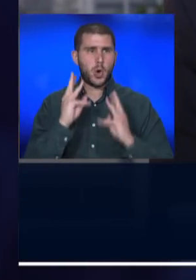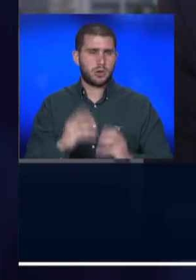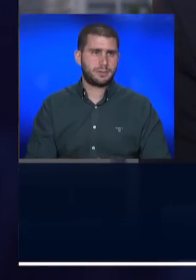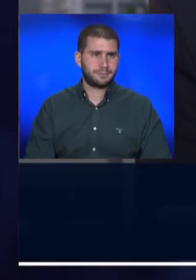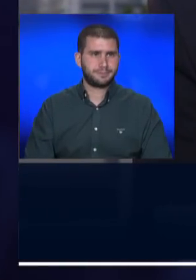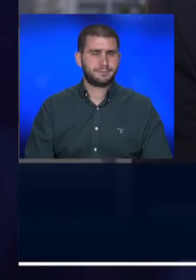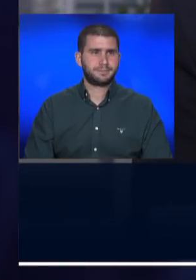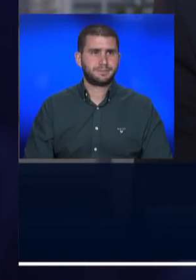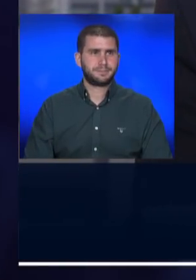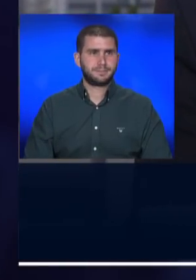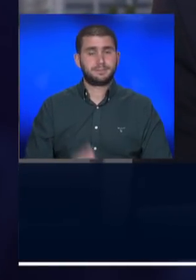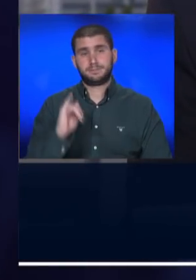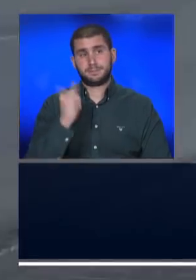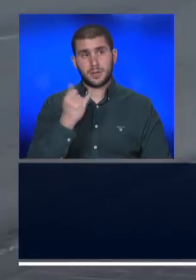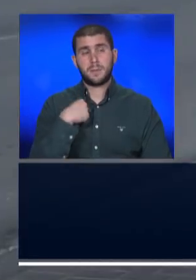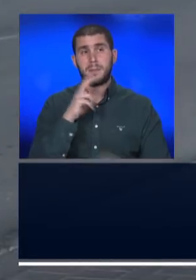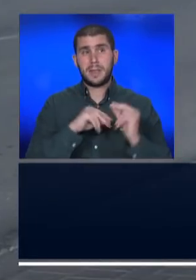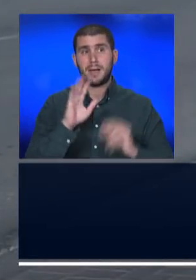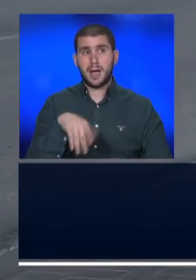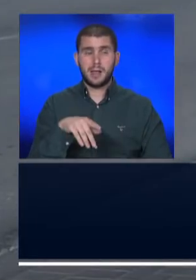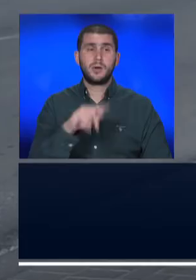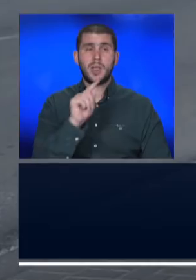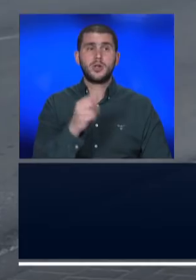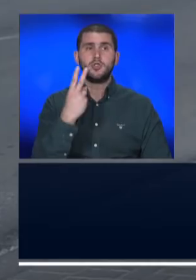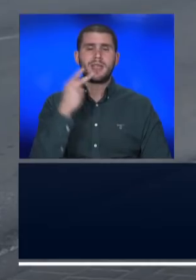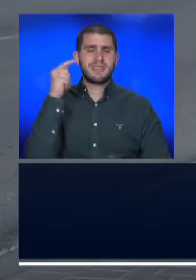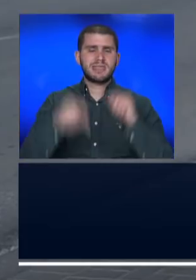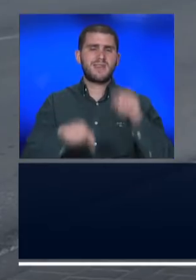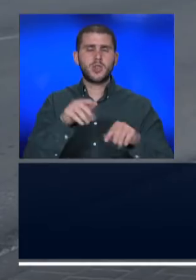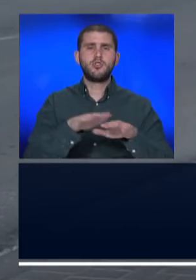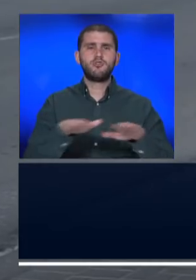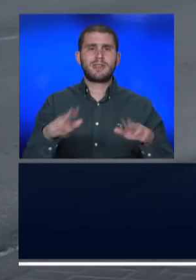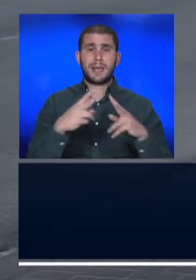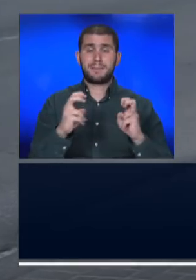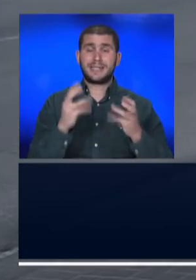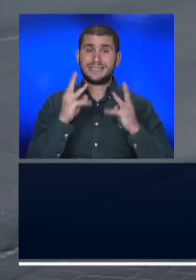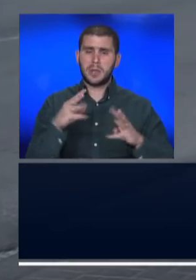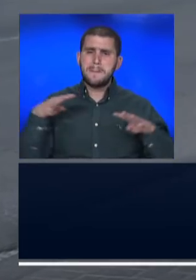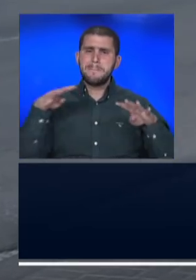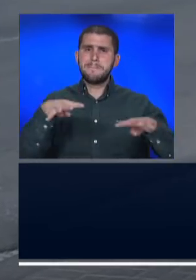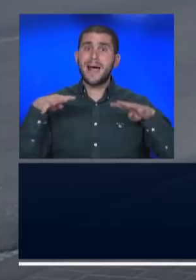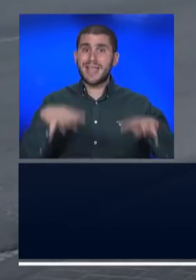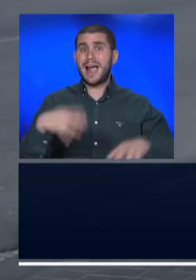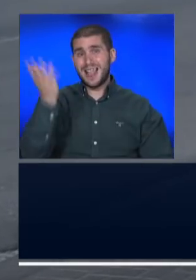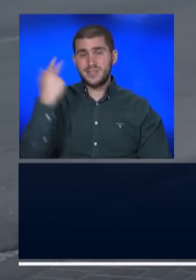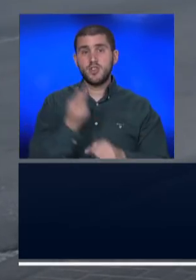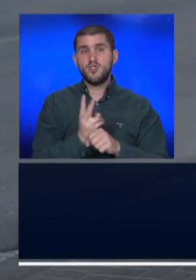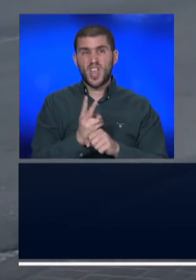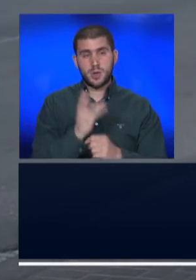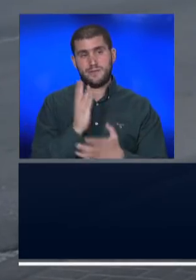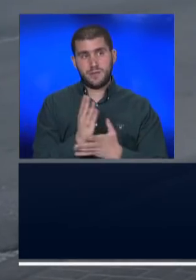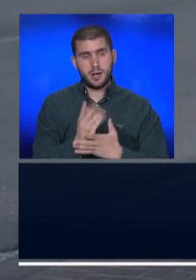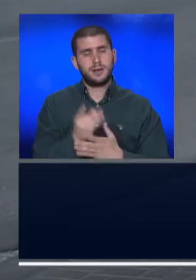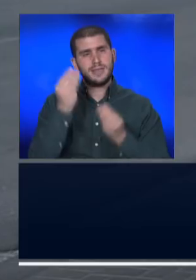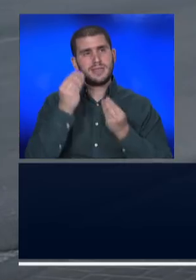כן, אסף, אנחנו מדברים על ככל הנראה שתי נפילות בשטח העיר סדרות, מתח שנורה לכאן ממש לפני שתי דקות, אנחנו מדווחים על ככל